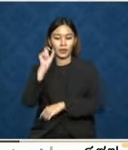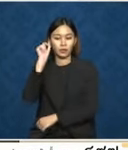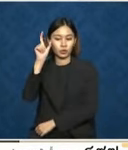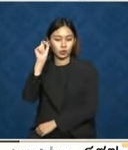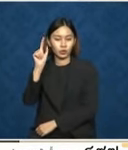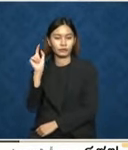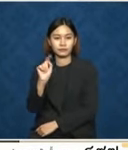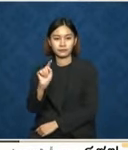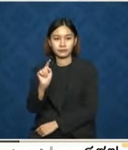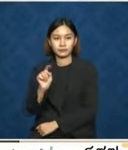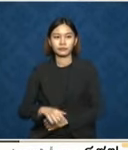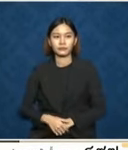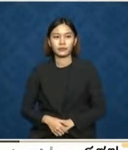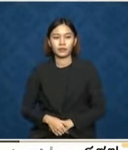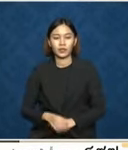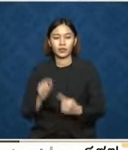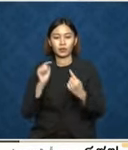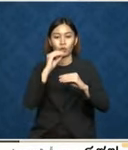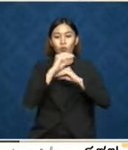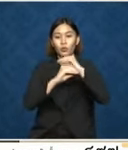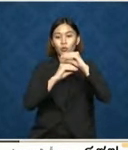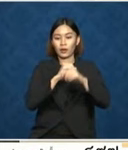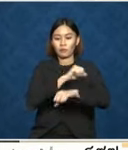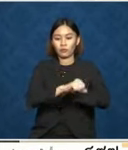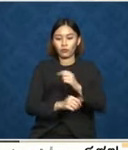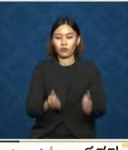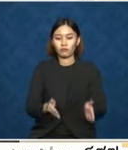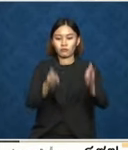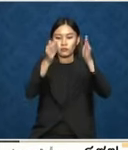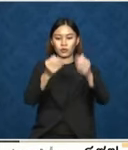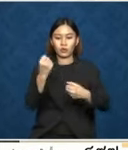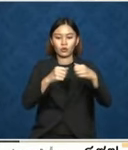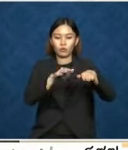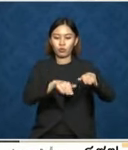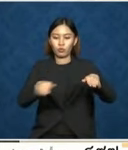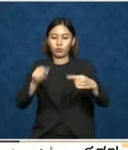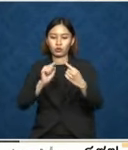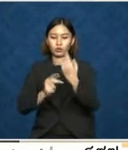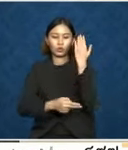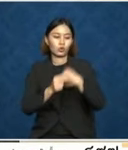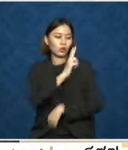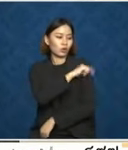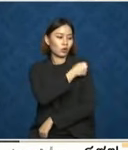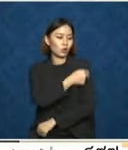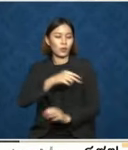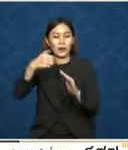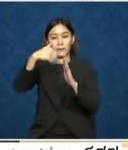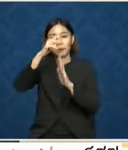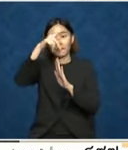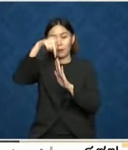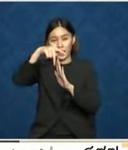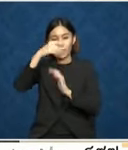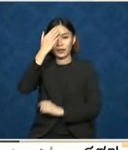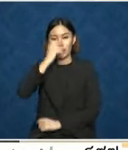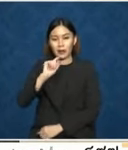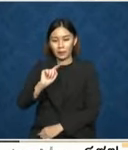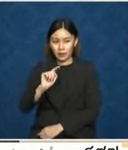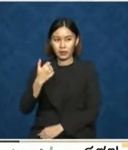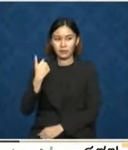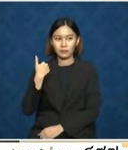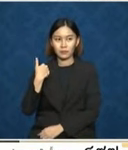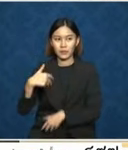ด่วนมากเลยค่ะท่านประธานเรื่องโครงการก่อสร้างอาคารจอดรถในโรงพยาบาลแพร่อำเภอเมืองจังหวัดแพร่เนื่องจากได้รับ